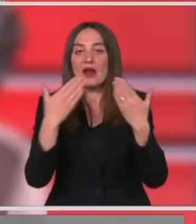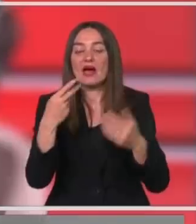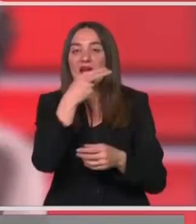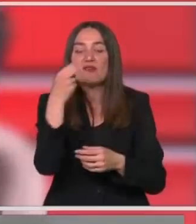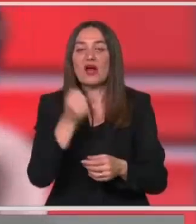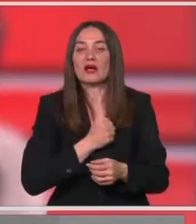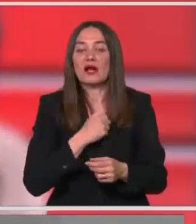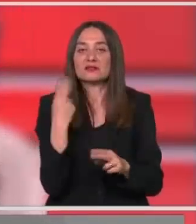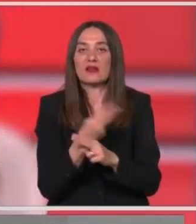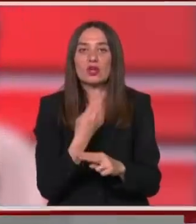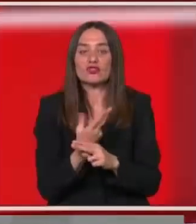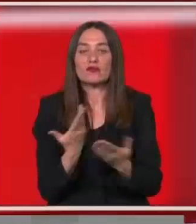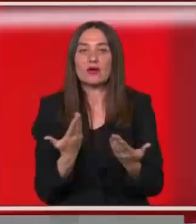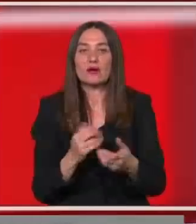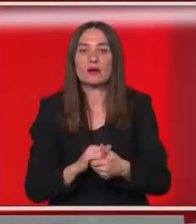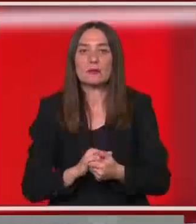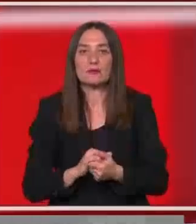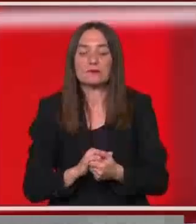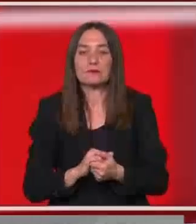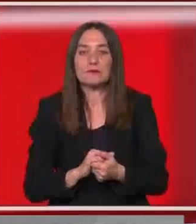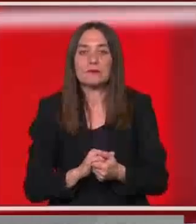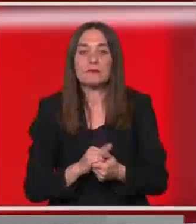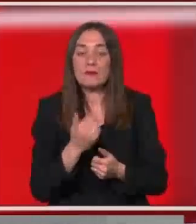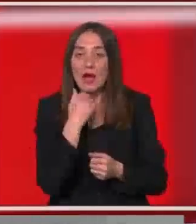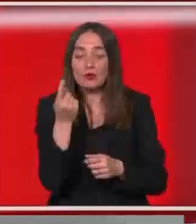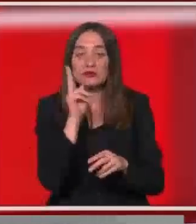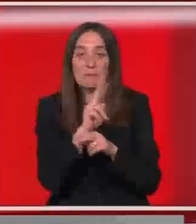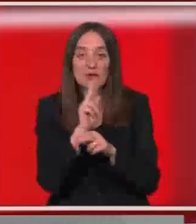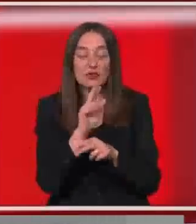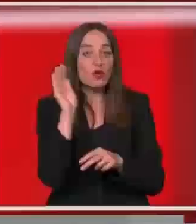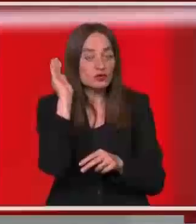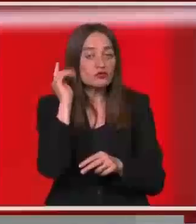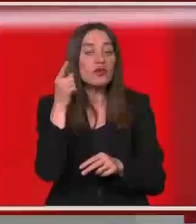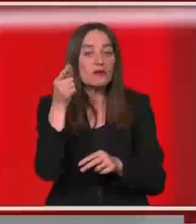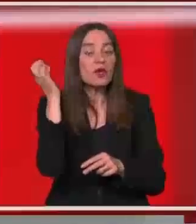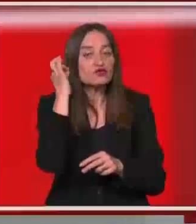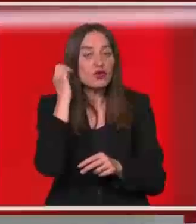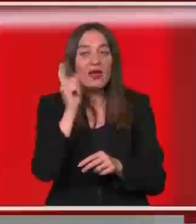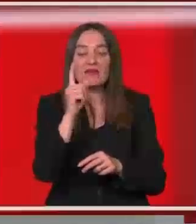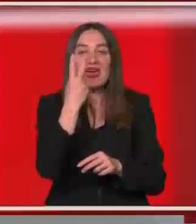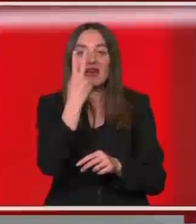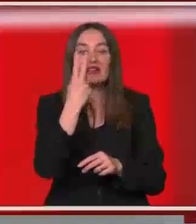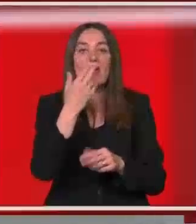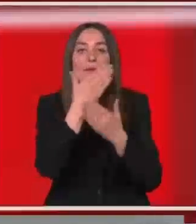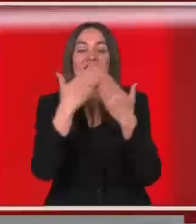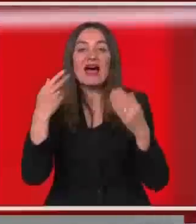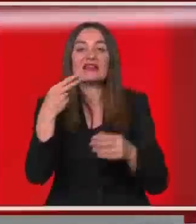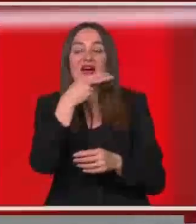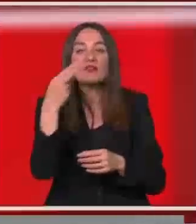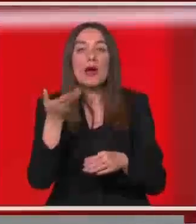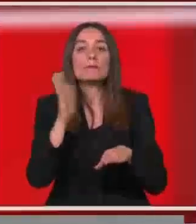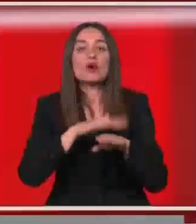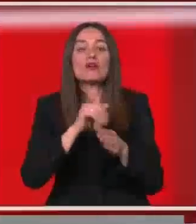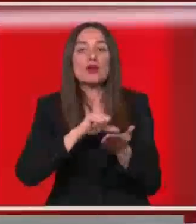evra garancija države. Ako ste pažljivo slušali, čuli bi da nije 2 milijarde evra pokrivenost